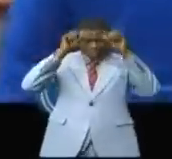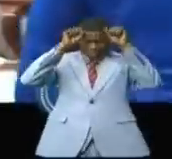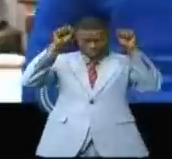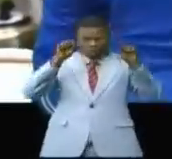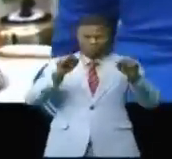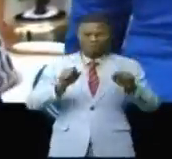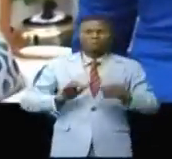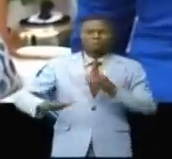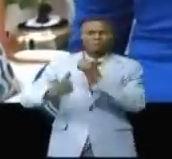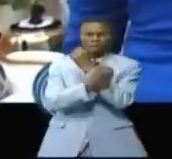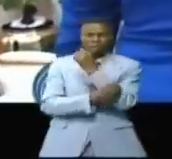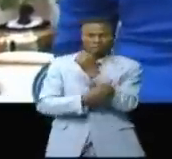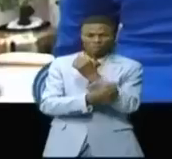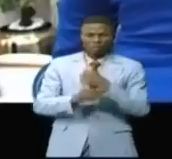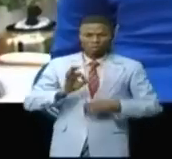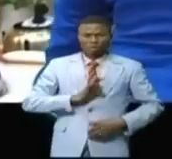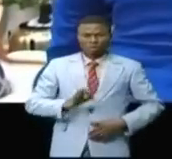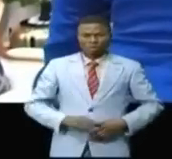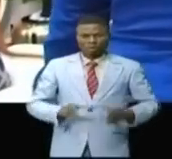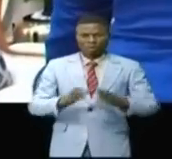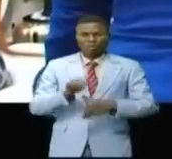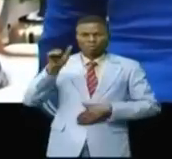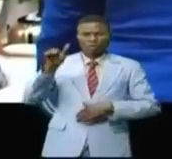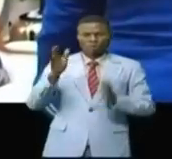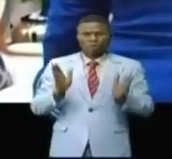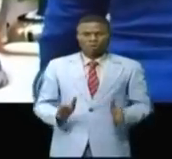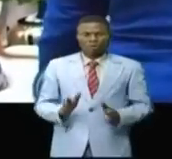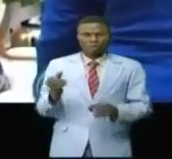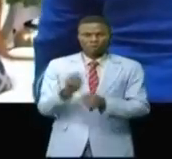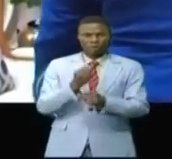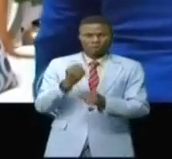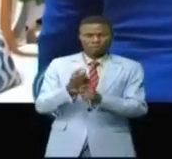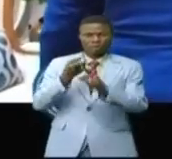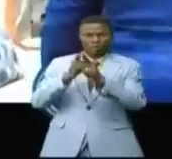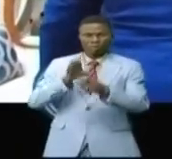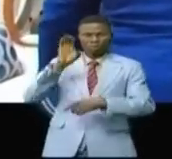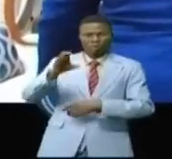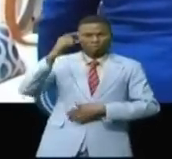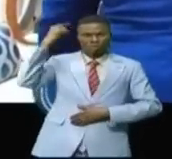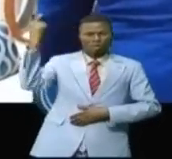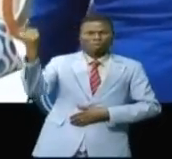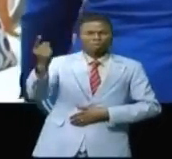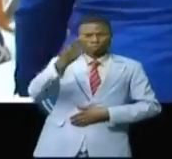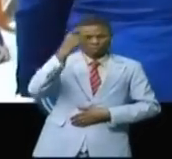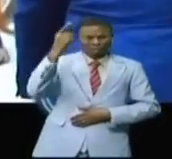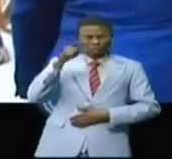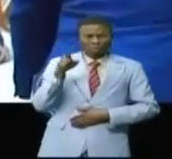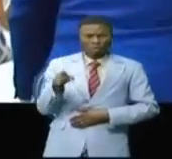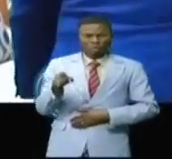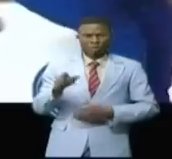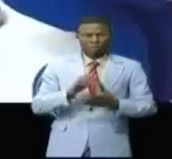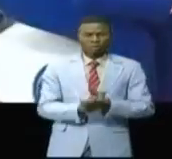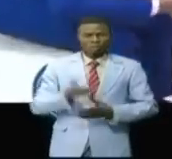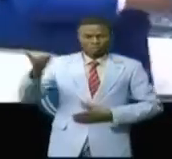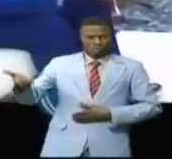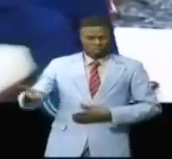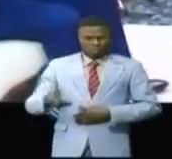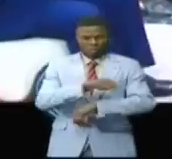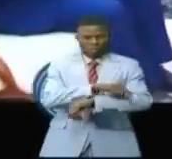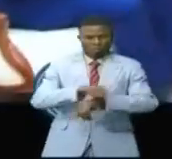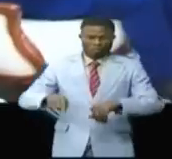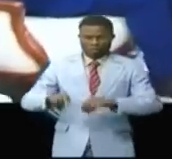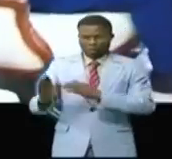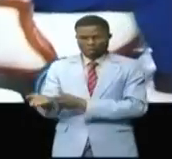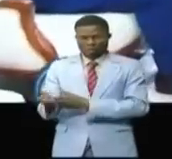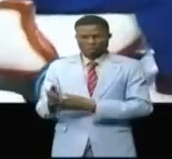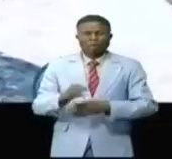félix ekedi et les directeurs des opérations de la banque mondiale pour la rdc albert djeffal reçu à la mi journée à la cité